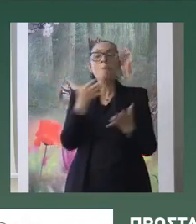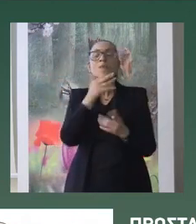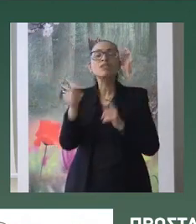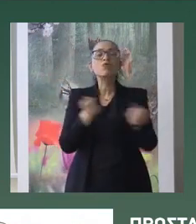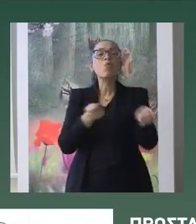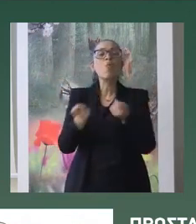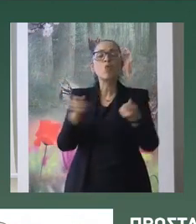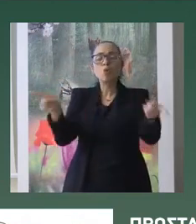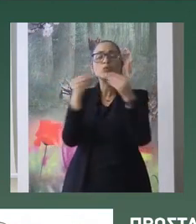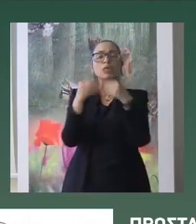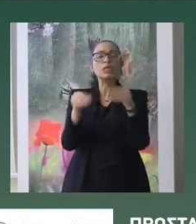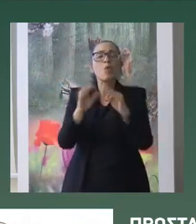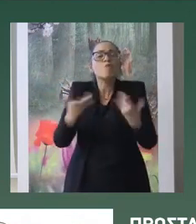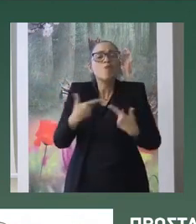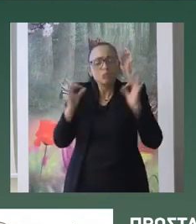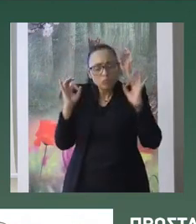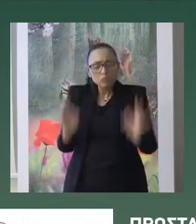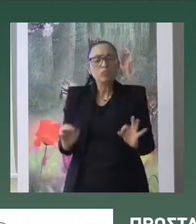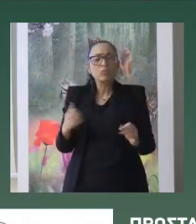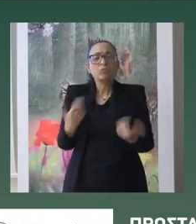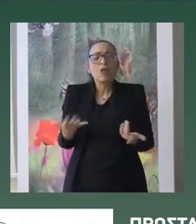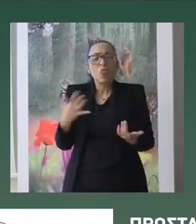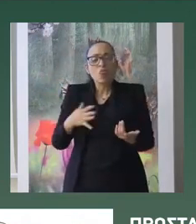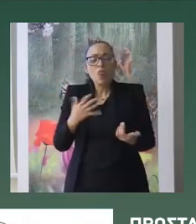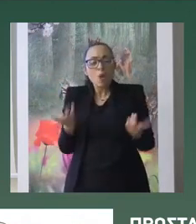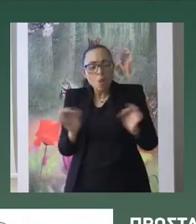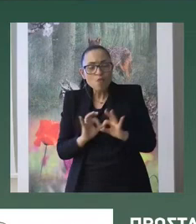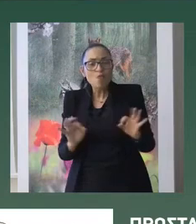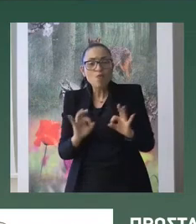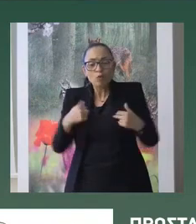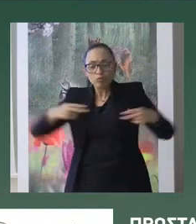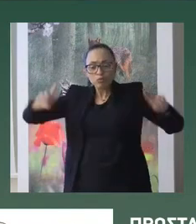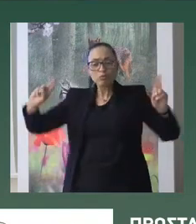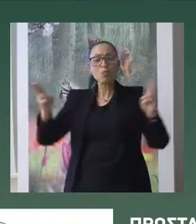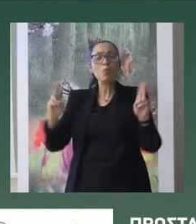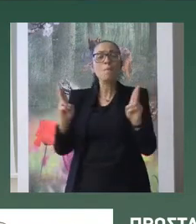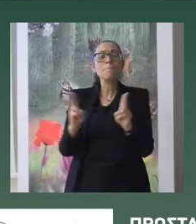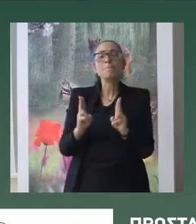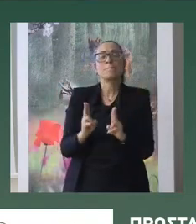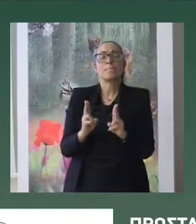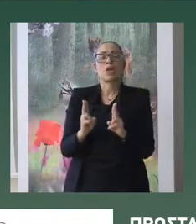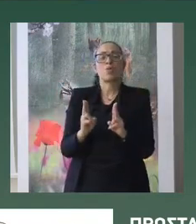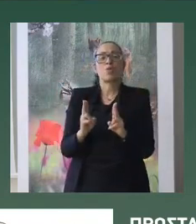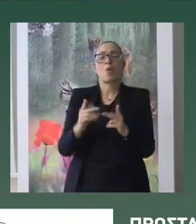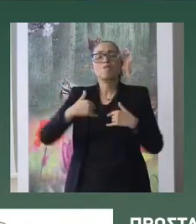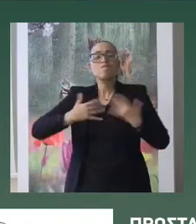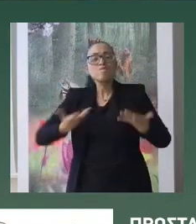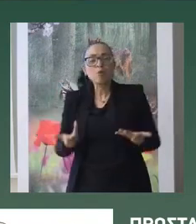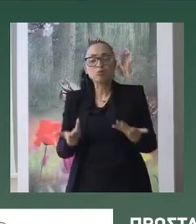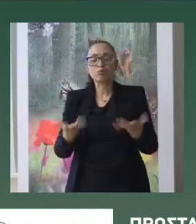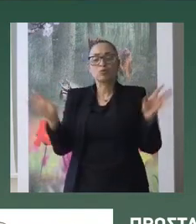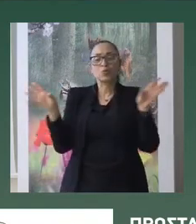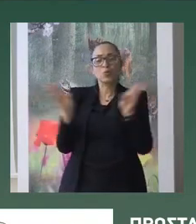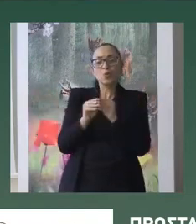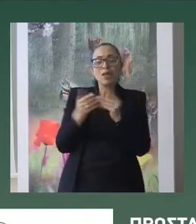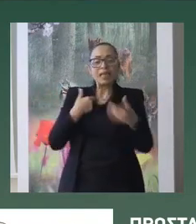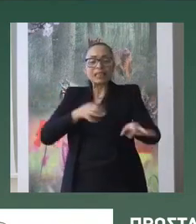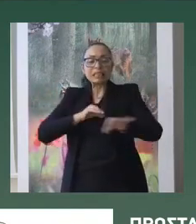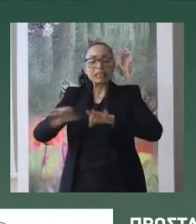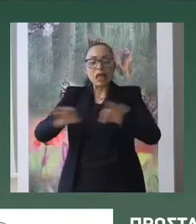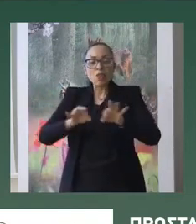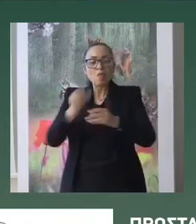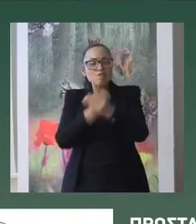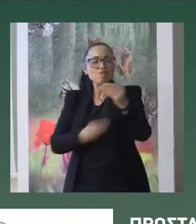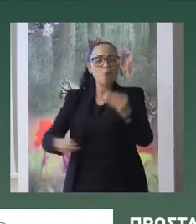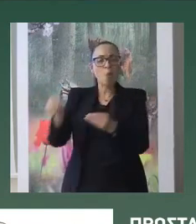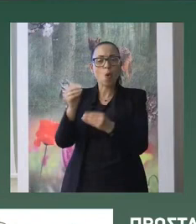των λύσεων. Πώς εκμεταλλεύομαι κάθε ένα από αυτό, πώς μειώνω, πώς παλεύω την αστική γεωμετρία, πώς σχεδιάζω δηλαδή